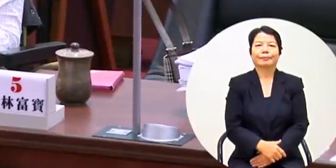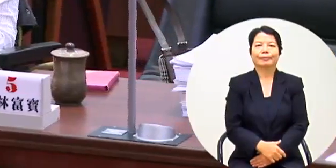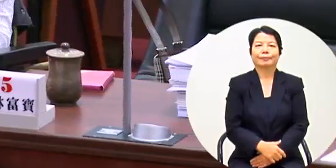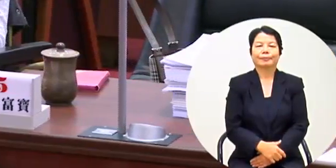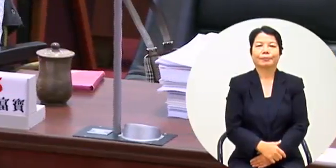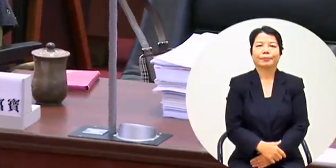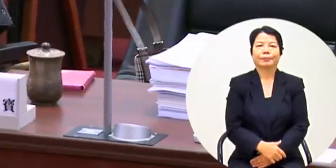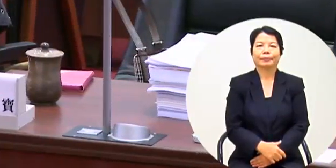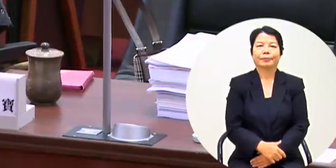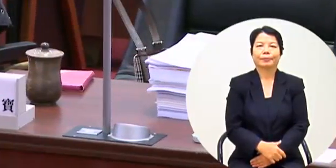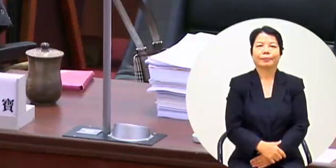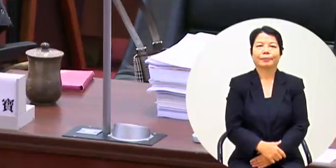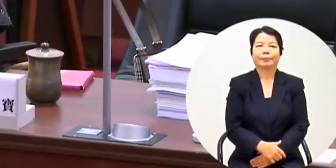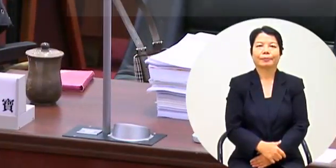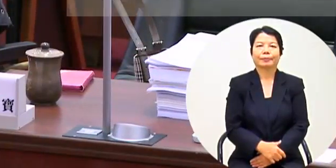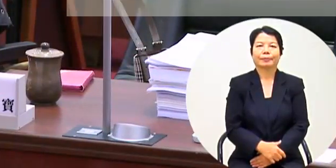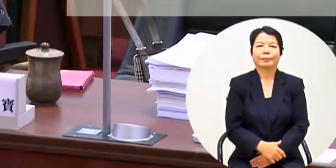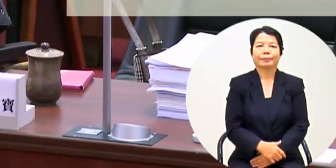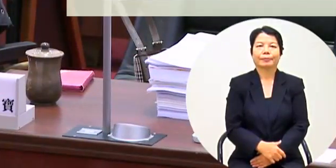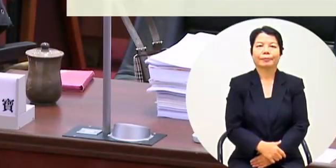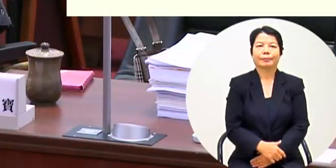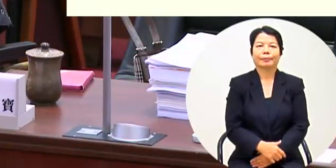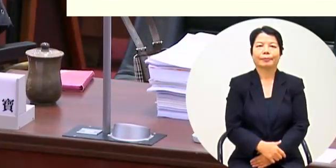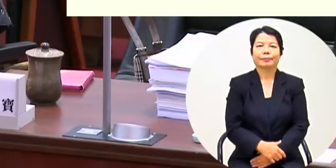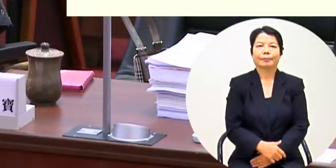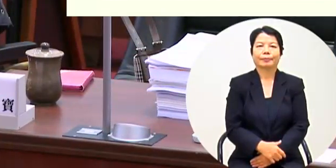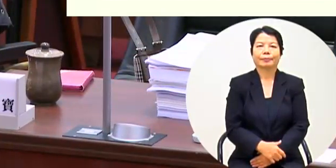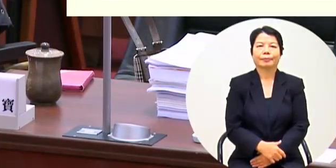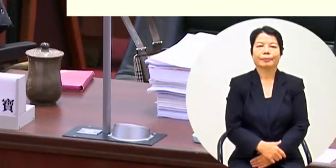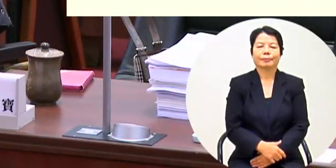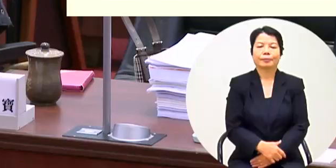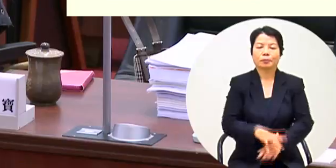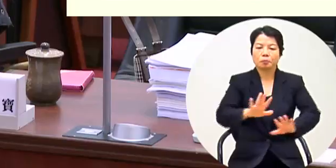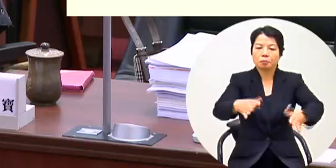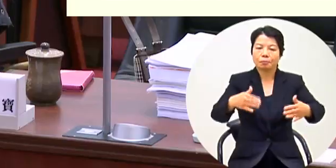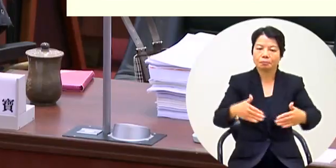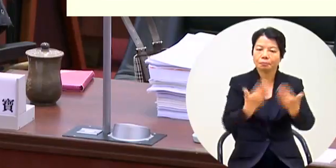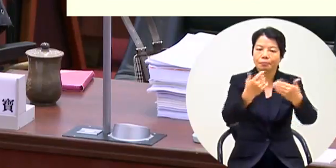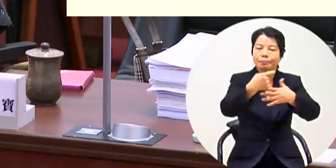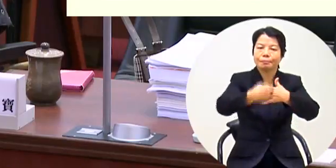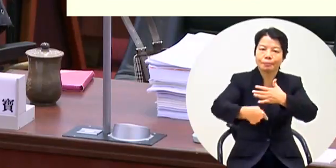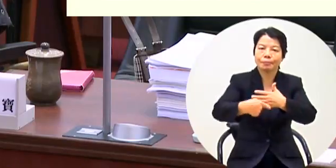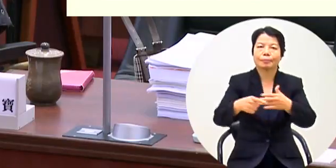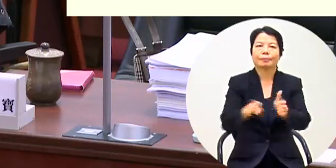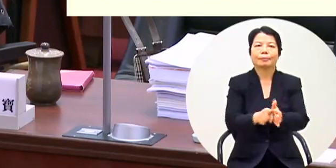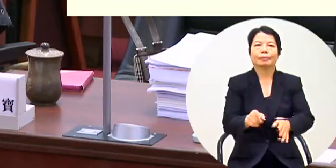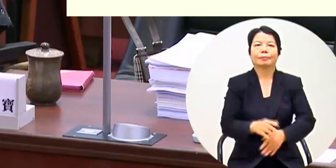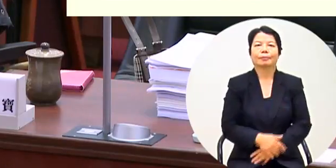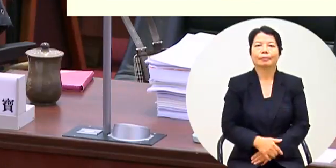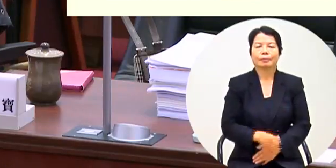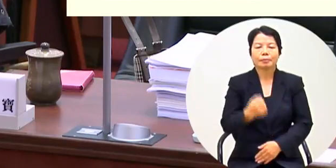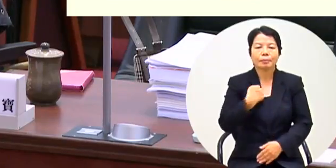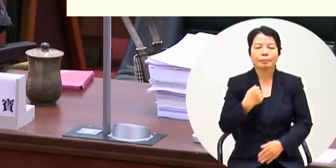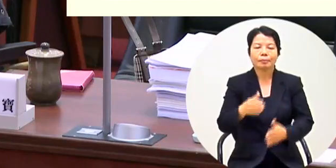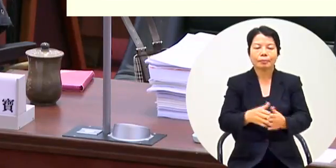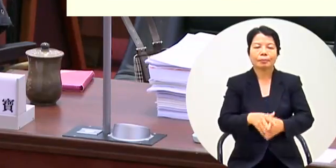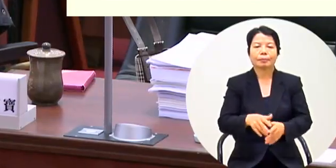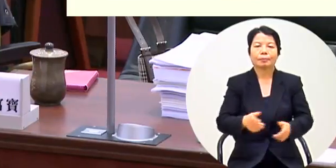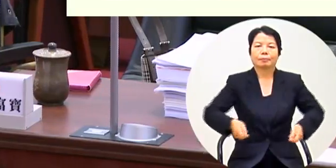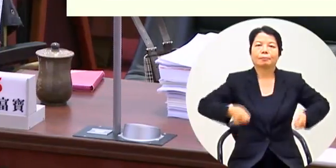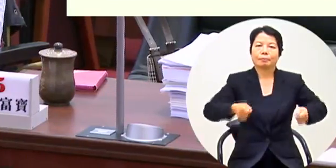说，当我受伤的时候，我才知道原来坐轮椅的人是非常辛苦